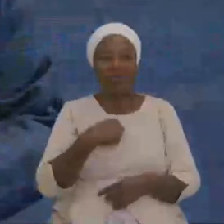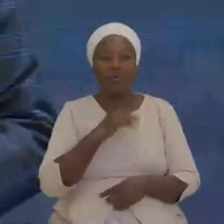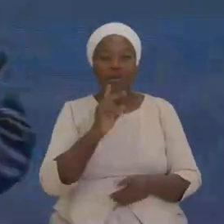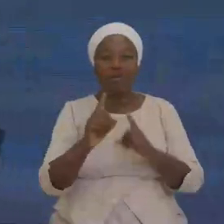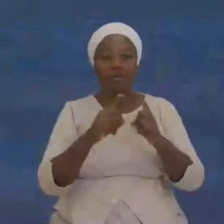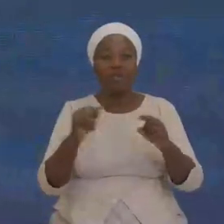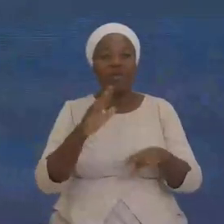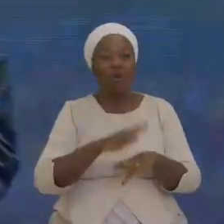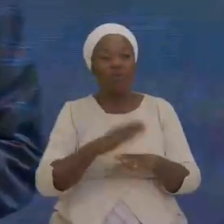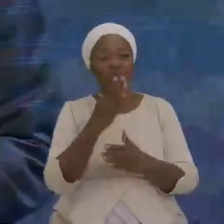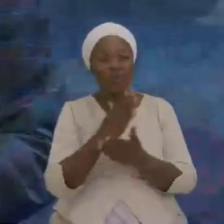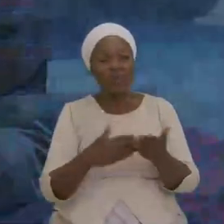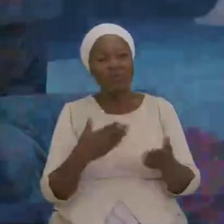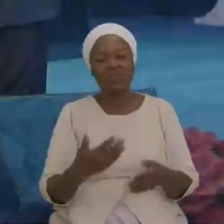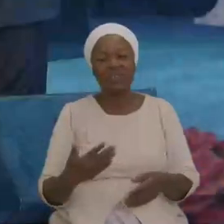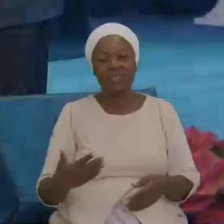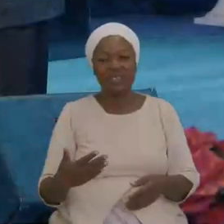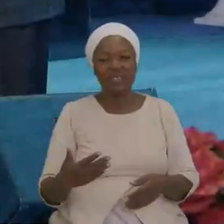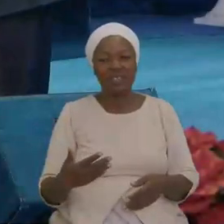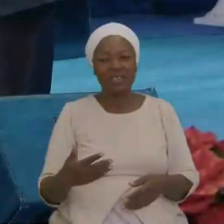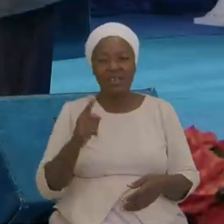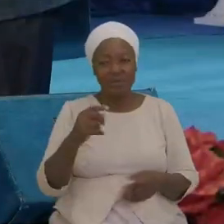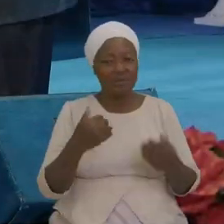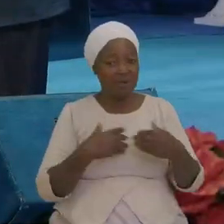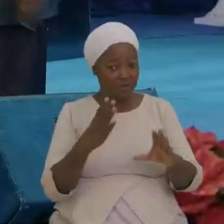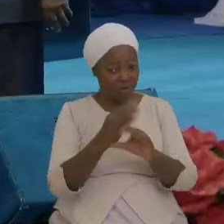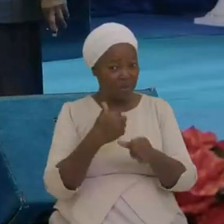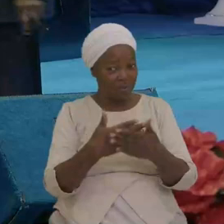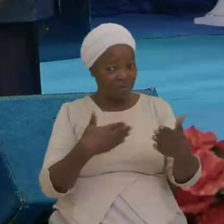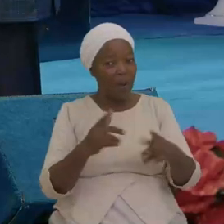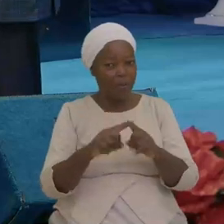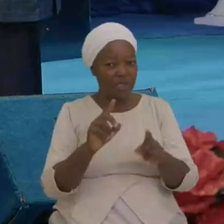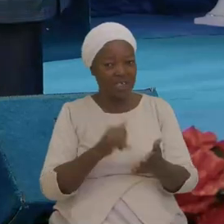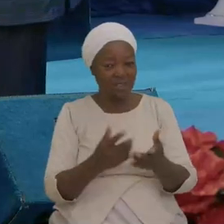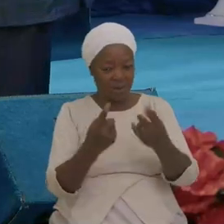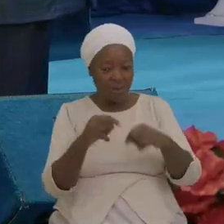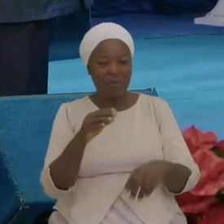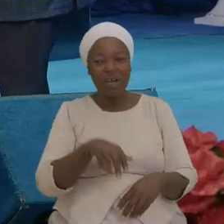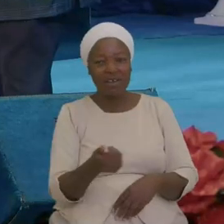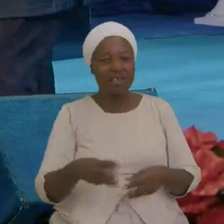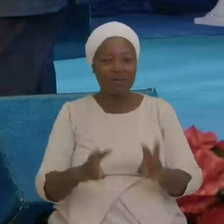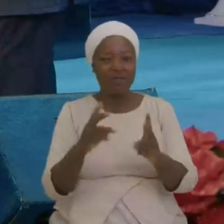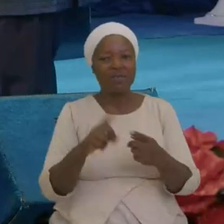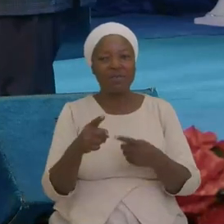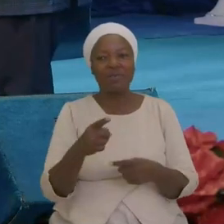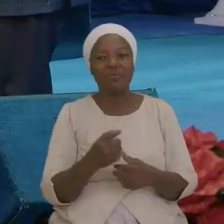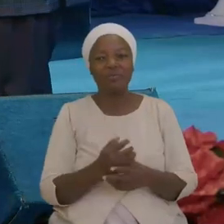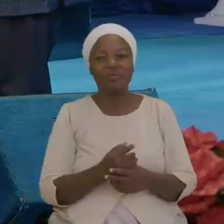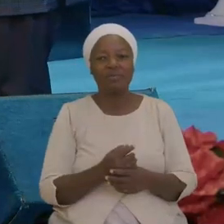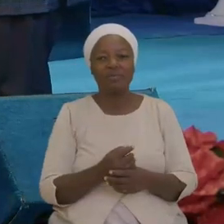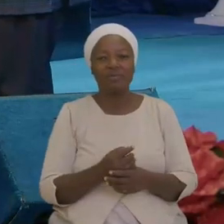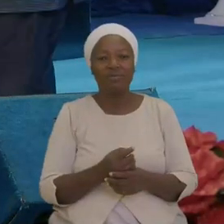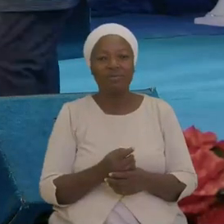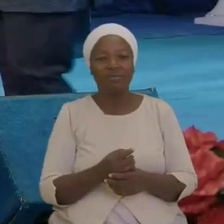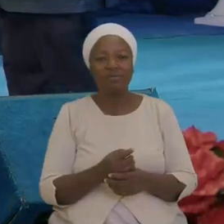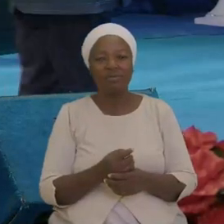Aujourd'hui, nous parlons de quelque chose que vous avez entendu. Ça revient autrement pour vous ce soir.